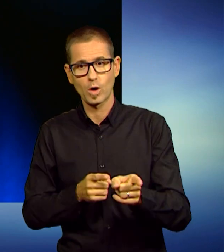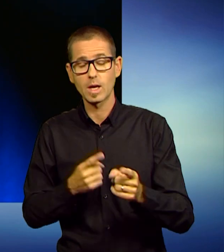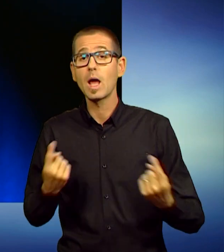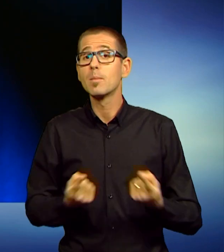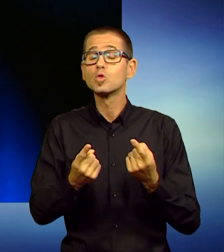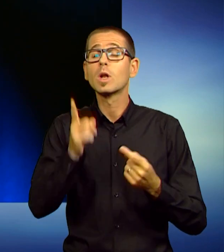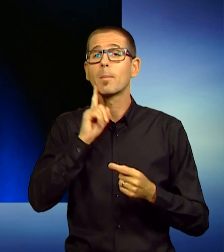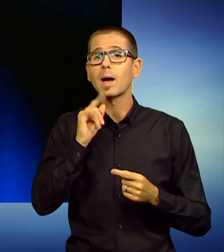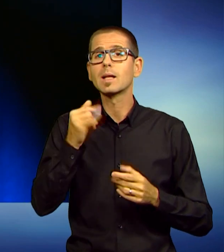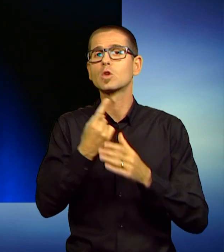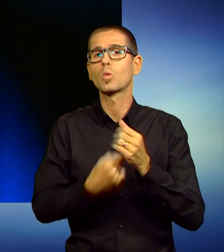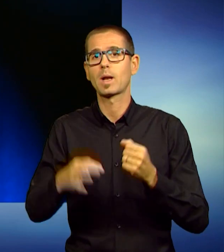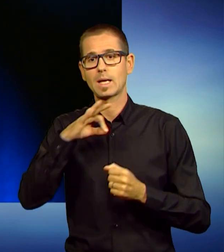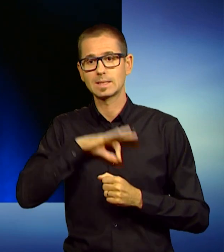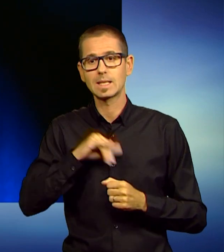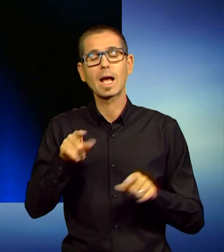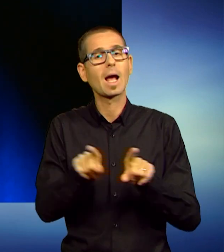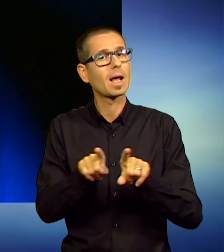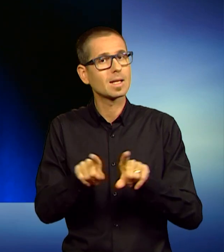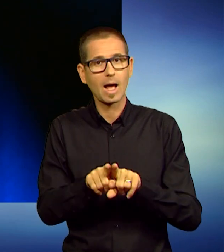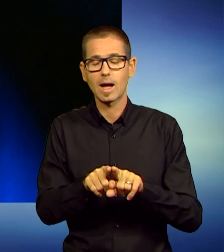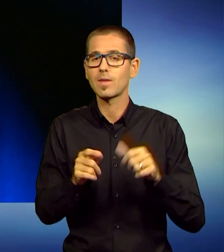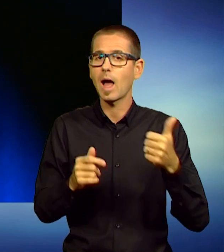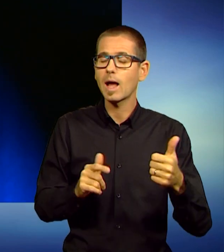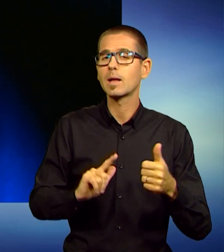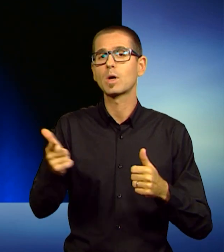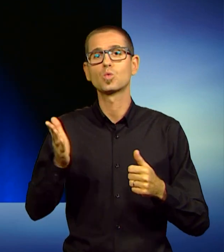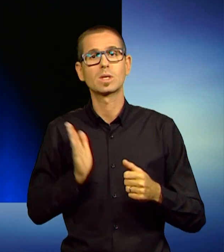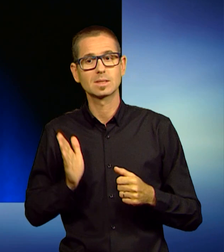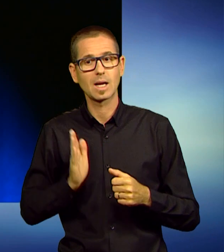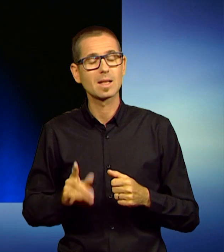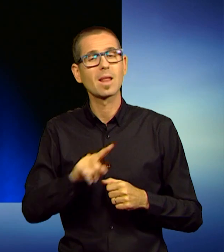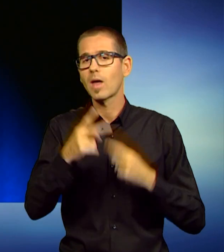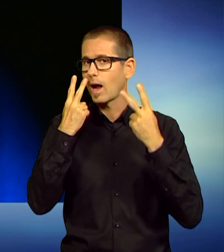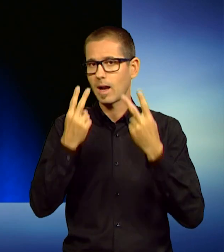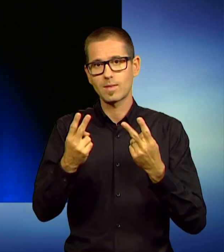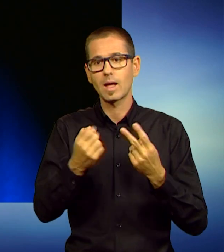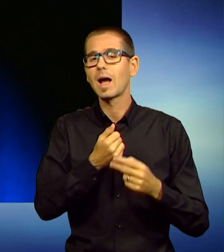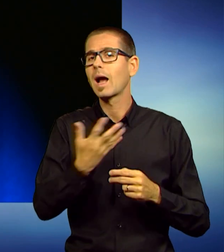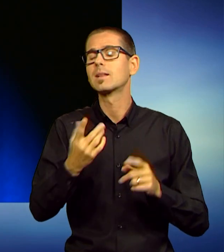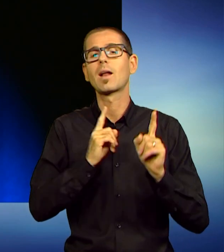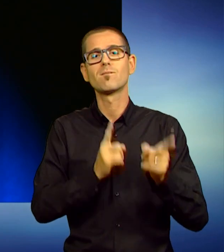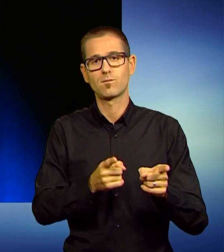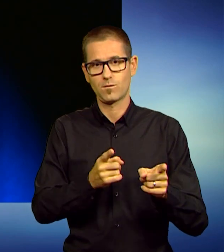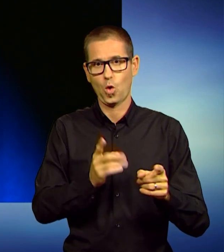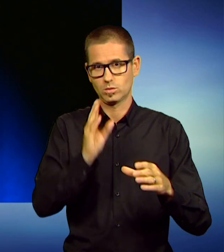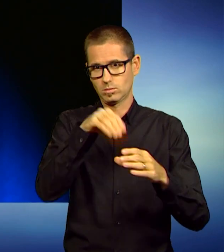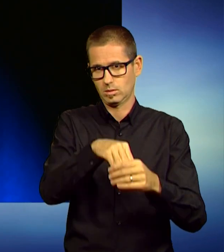Bolečina matere, ki je izgubila sina, je enaka na eni in na drugi strani, ne glede na to, v kateri vojski se je